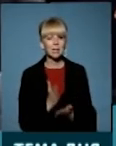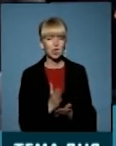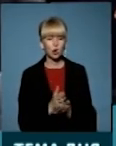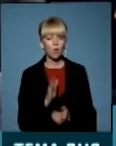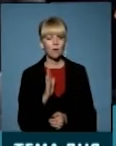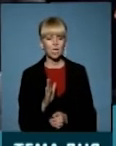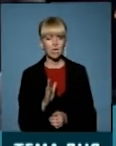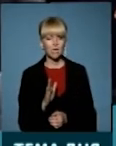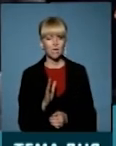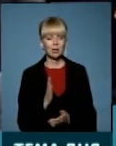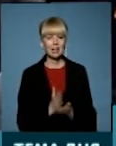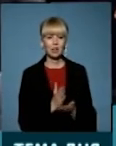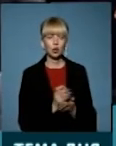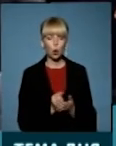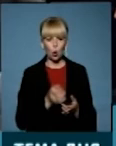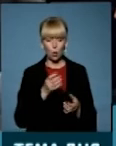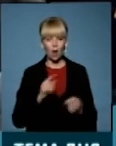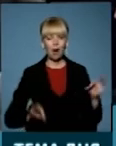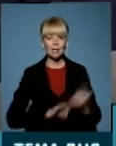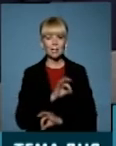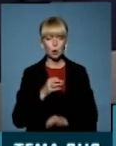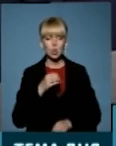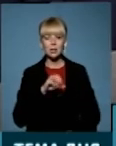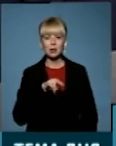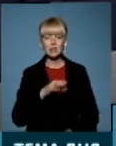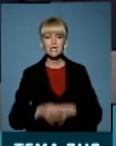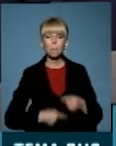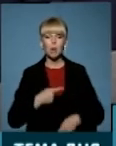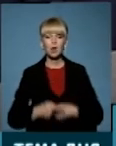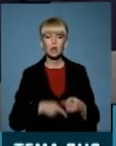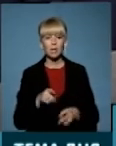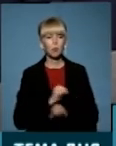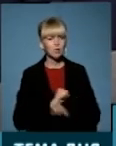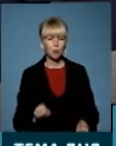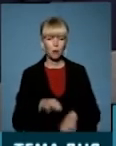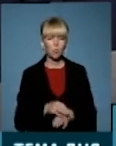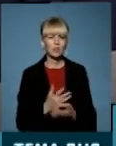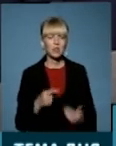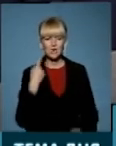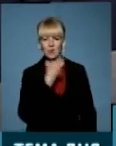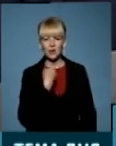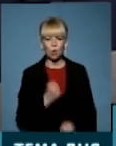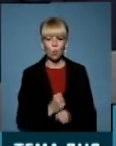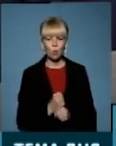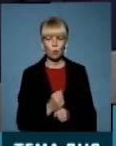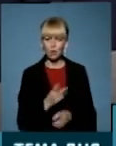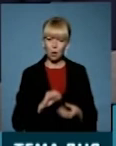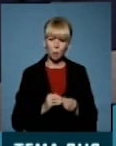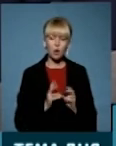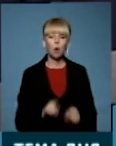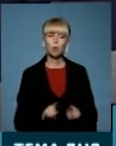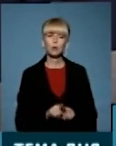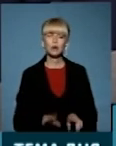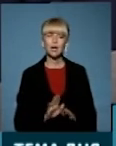в належить до архітектурної спадщини, тобто там можна не можна проводити всі види робіт. Це не проблема. Як бути в